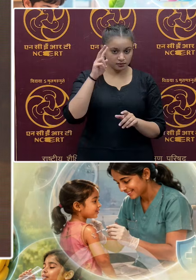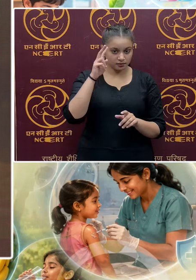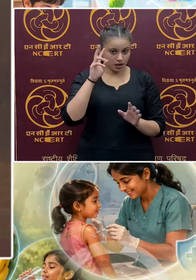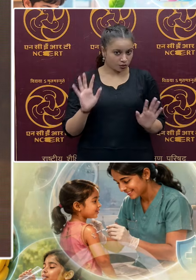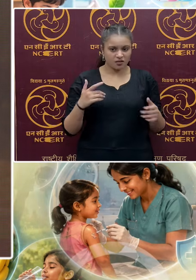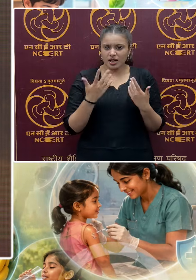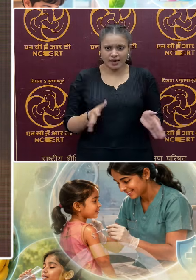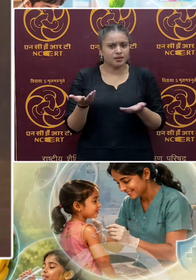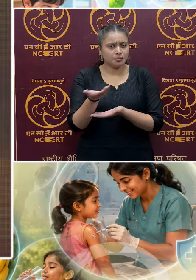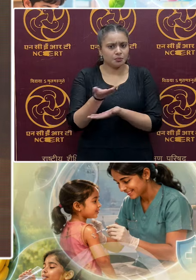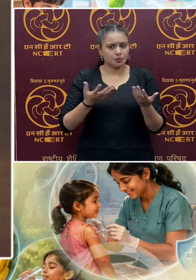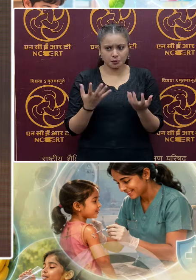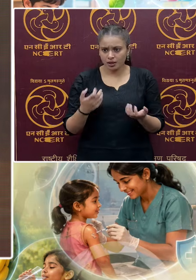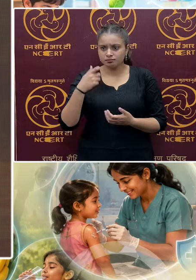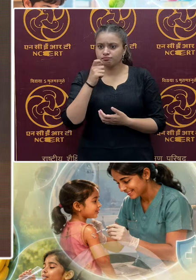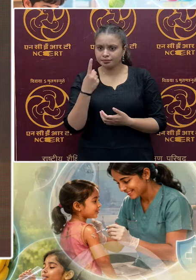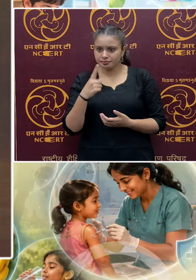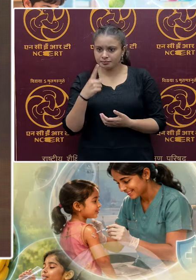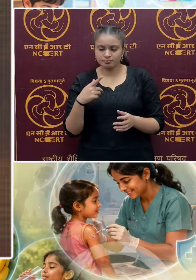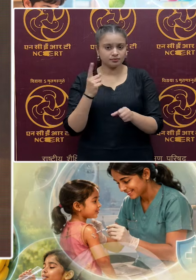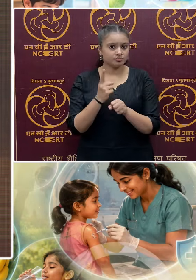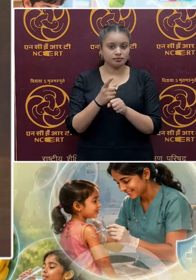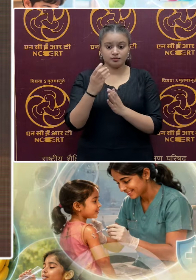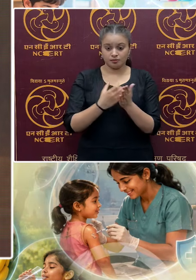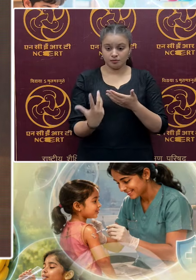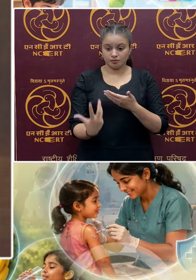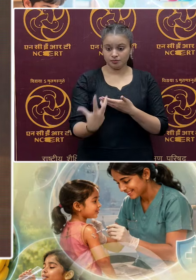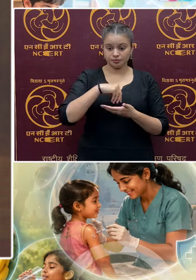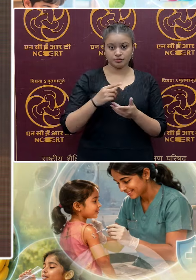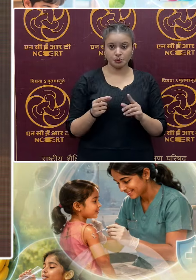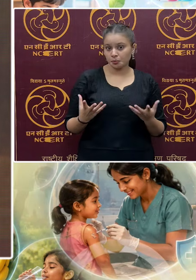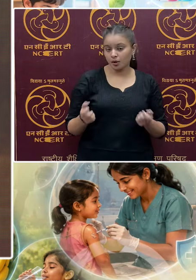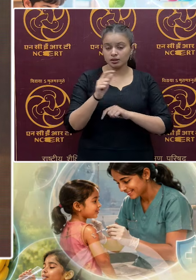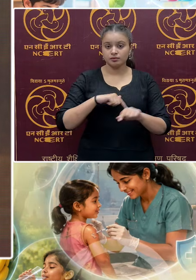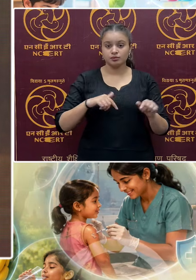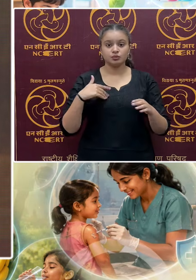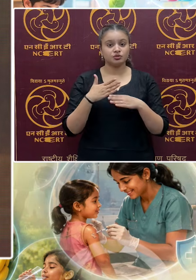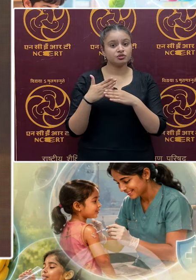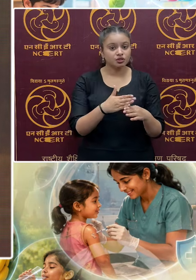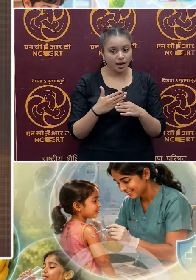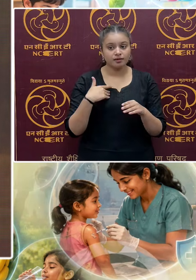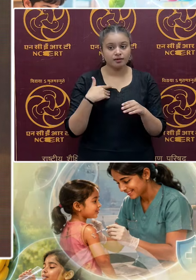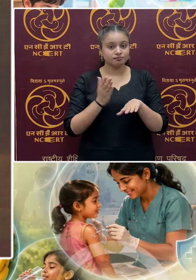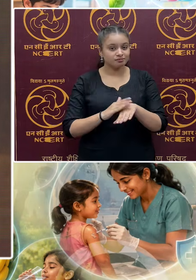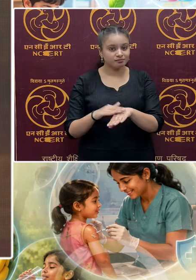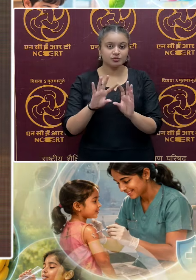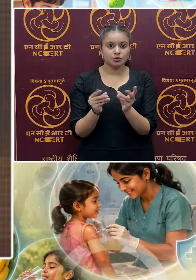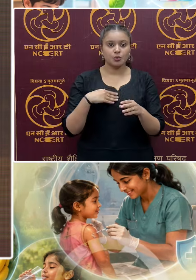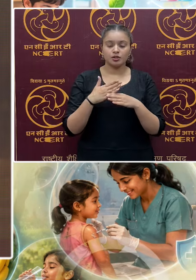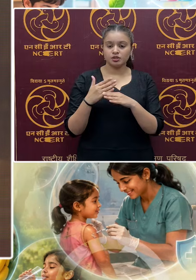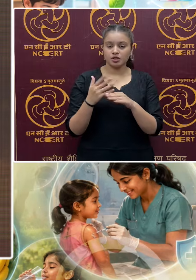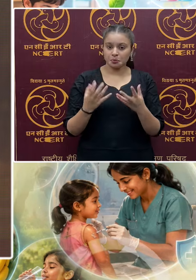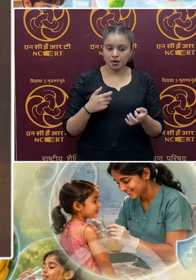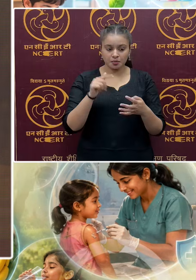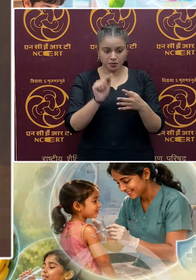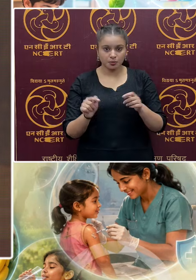ऐसा कुछ है, आप एक पेरेंट हैं, आप एक टीचर हैं, इस कार्यक्रम से जुड़ना चाहते हैं, अपनी बातचीत हमारे साथ साझा करना चाहते हैं, अपने कोई पॉइंट्स